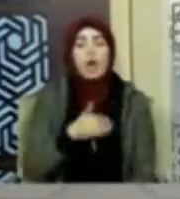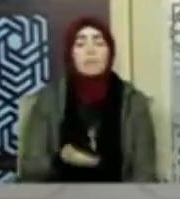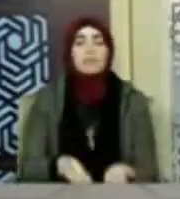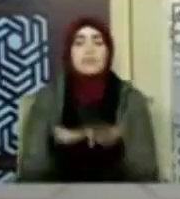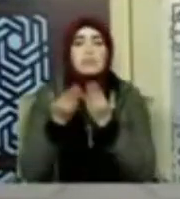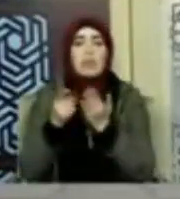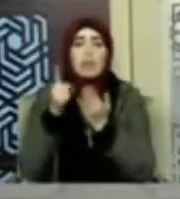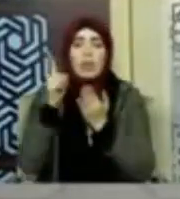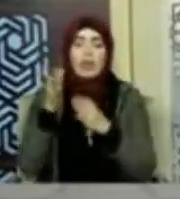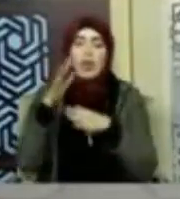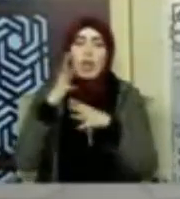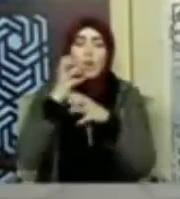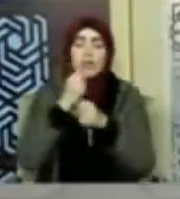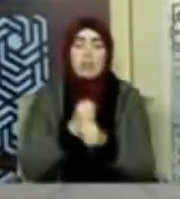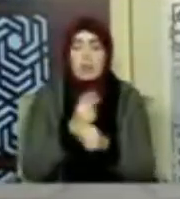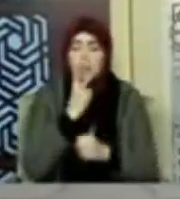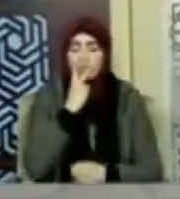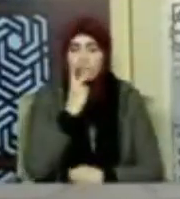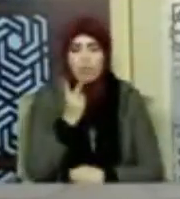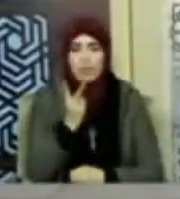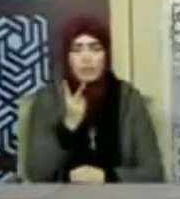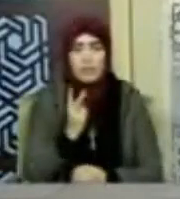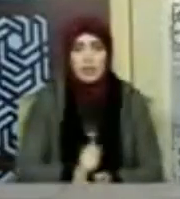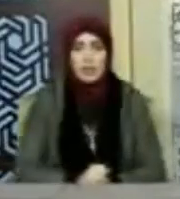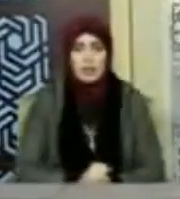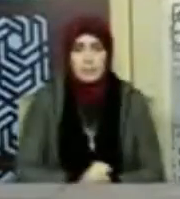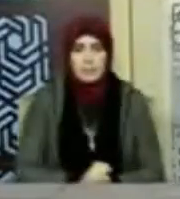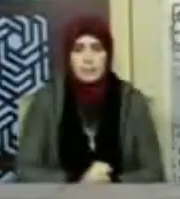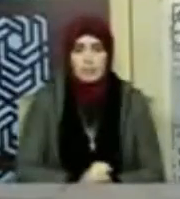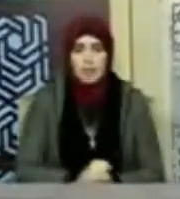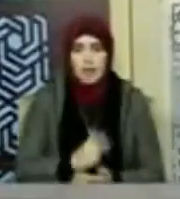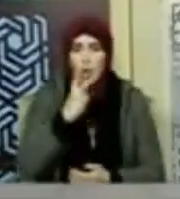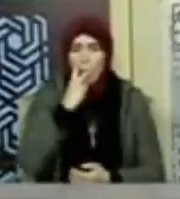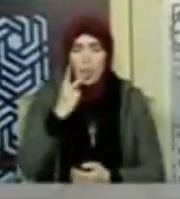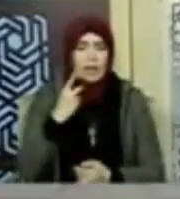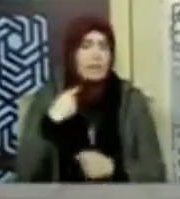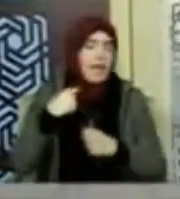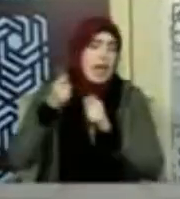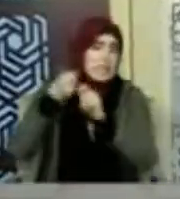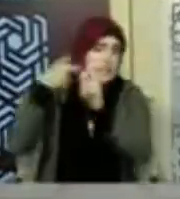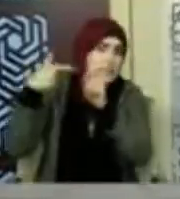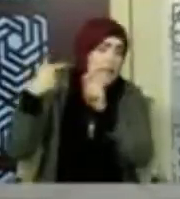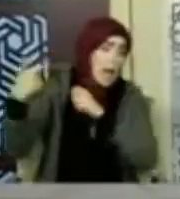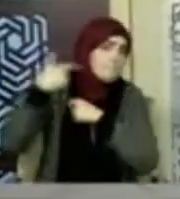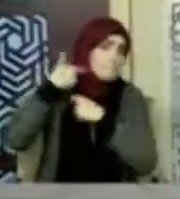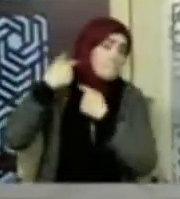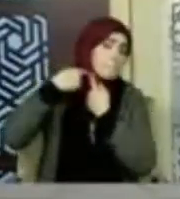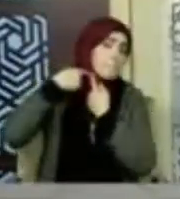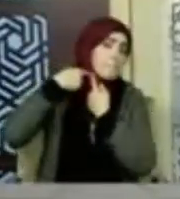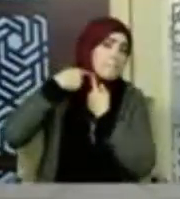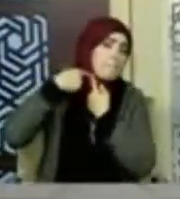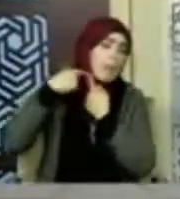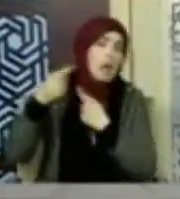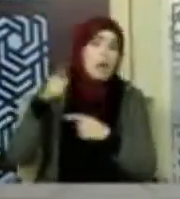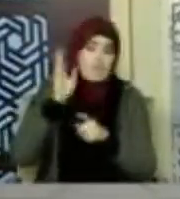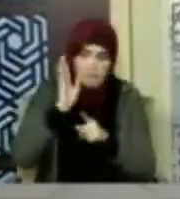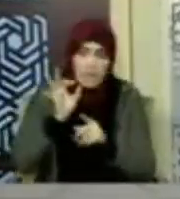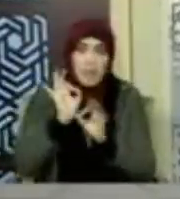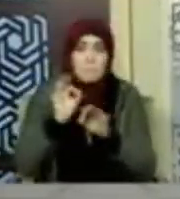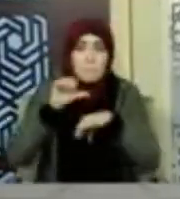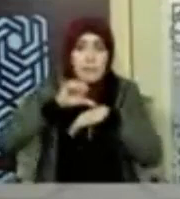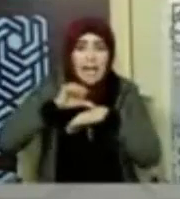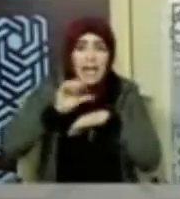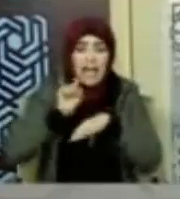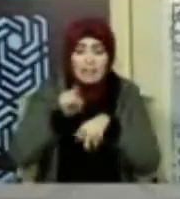صلى الله عليه وسلم فوجد السهم قد أصابه في